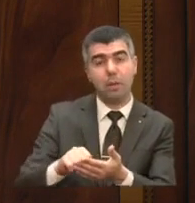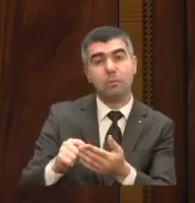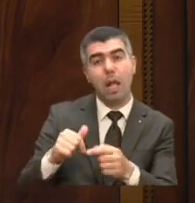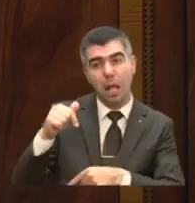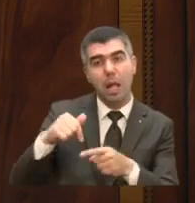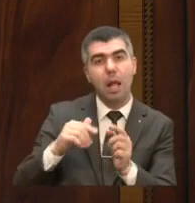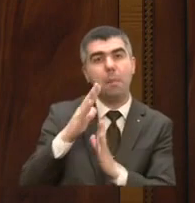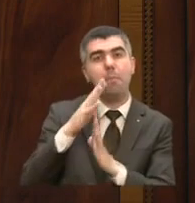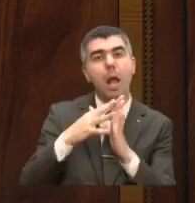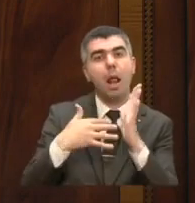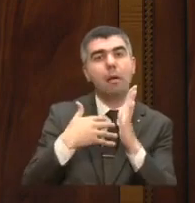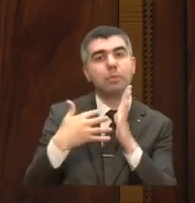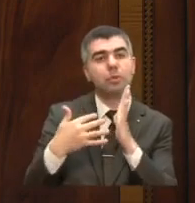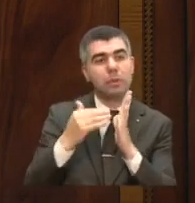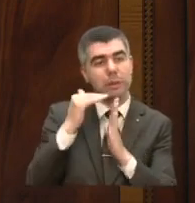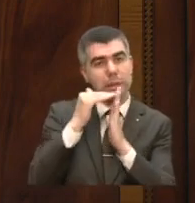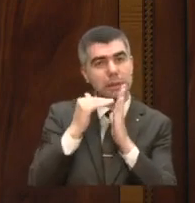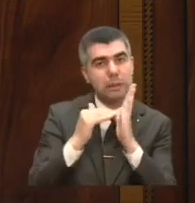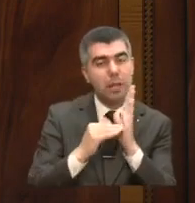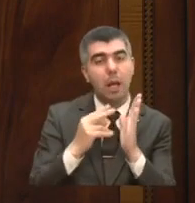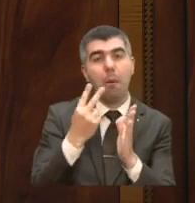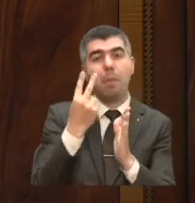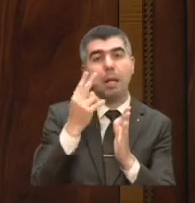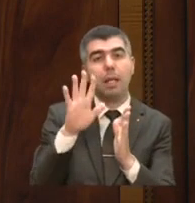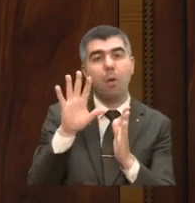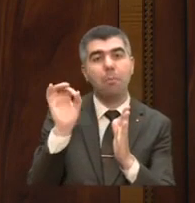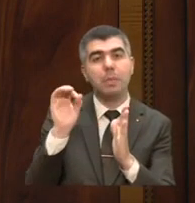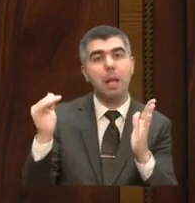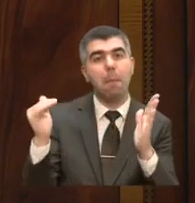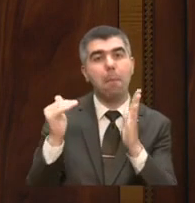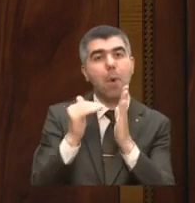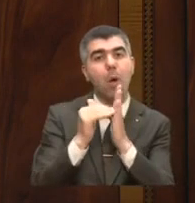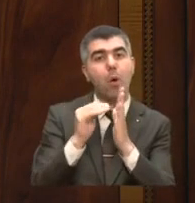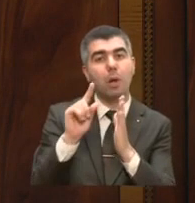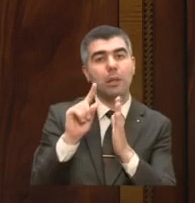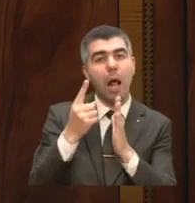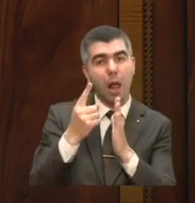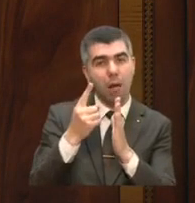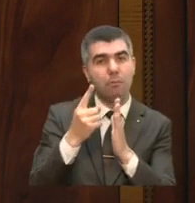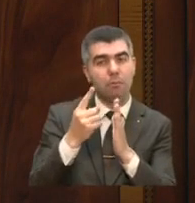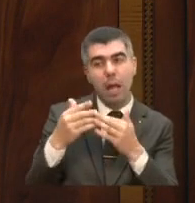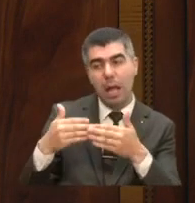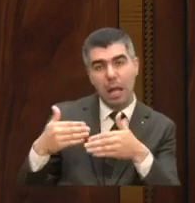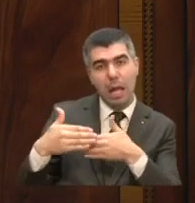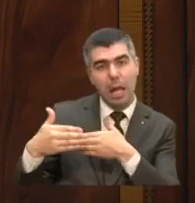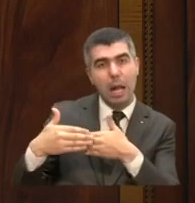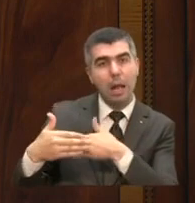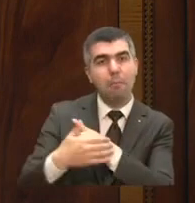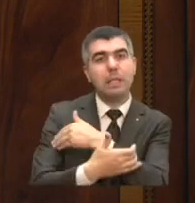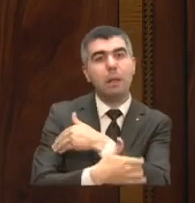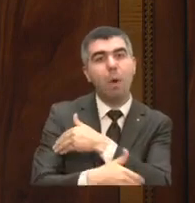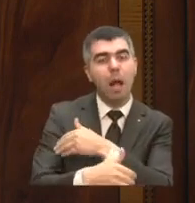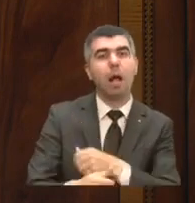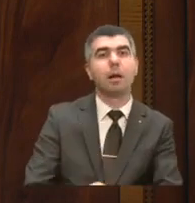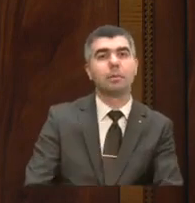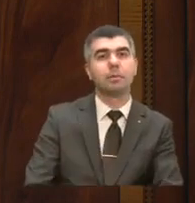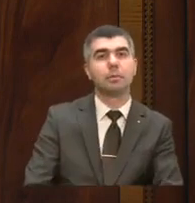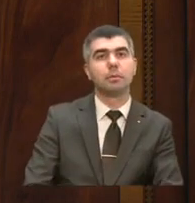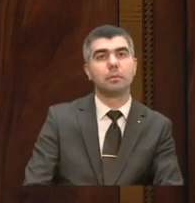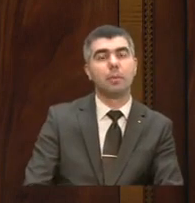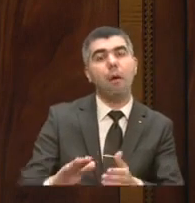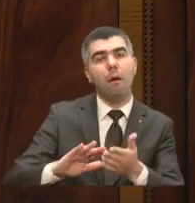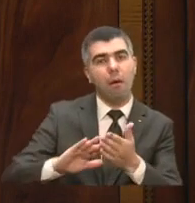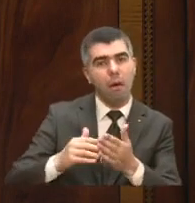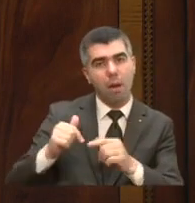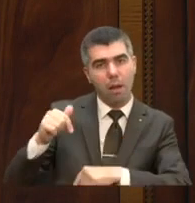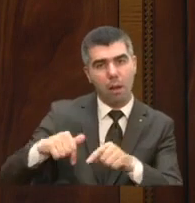مبرمجة فيها 250 مليون ديال الدرهم بالنسبة للساكنة القروي اللي كاينة جنوب إقليم الصويرة، وكاين واحد المجموعة